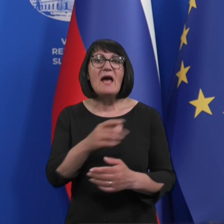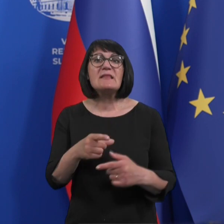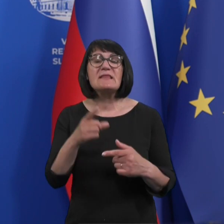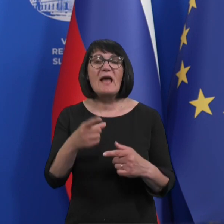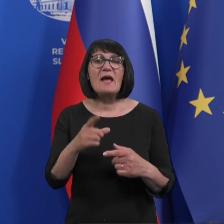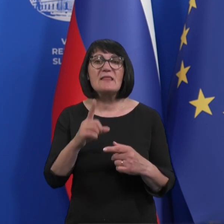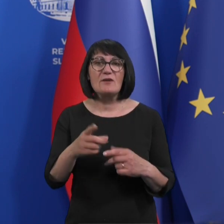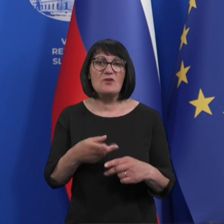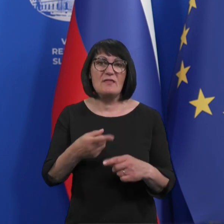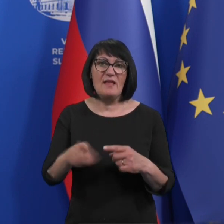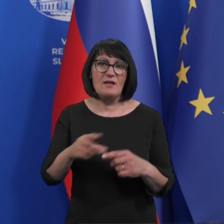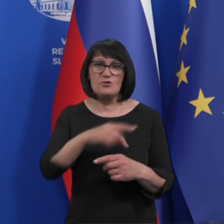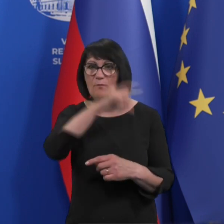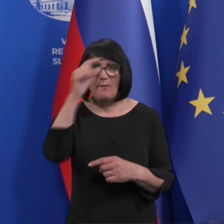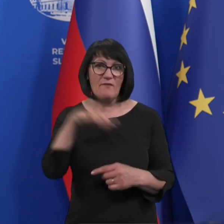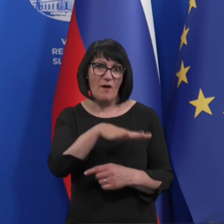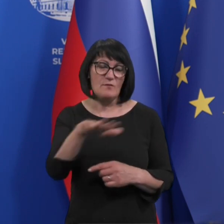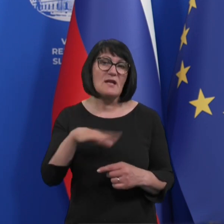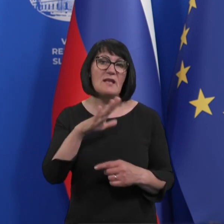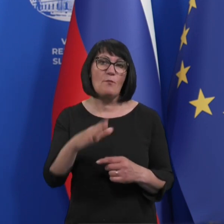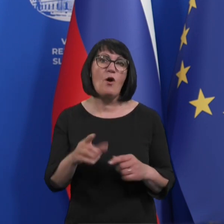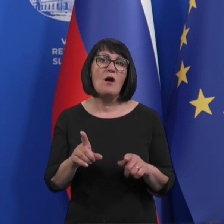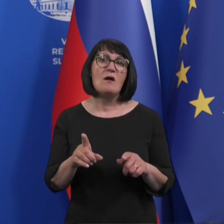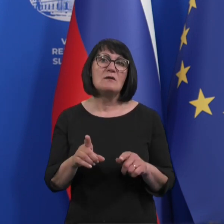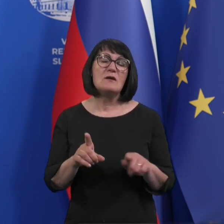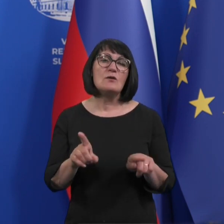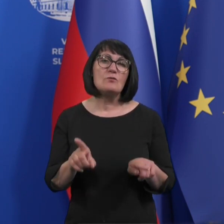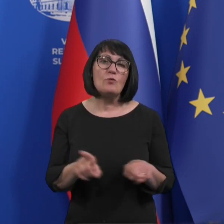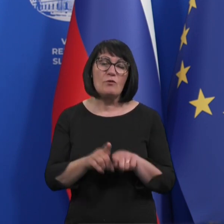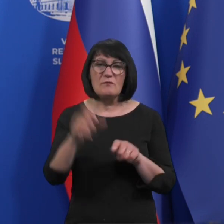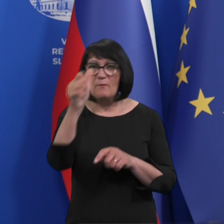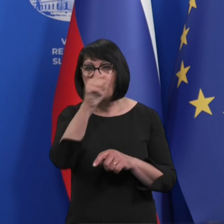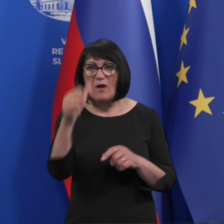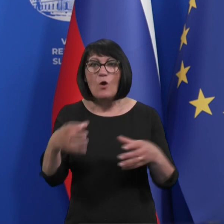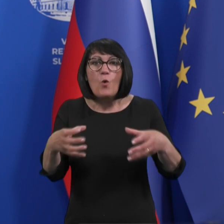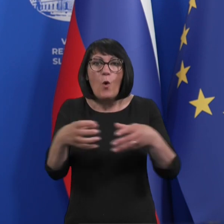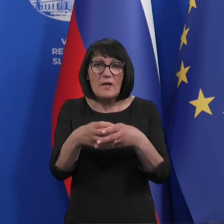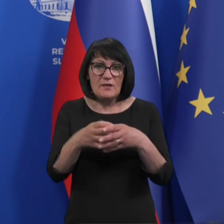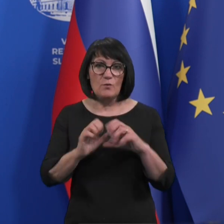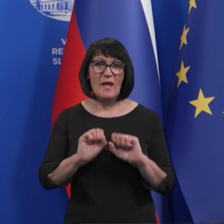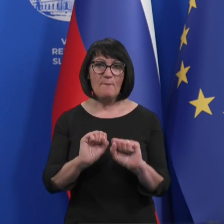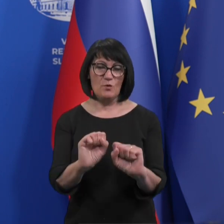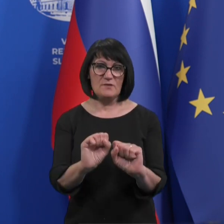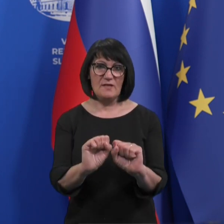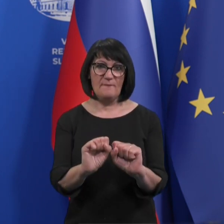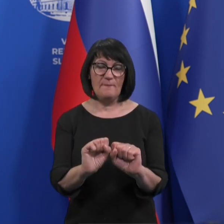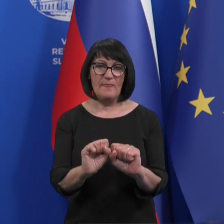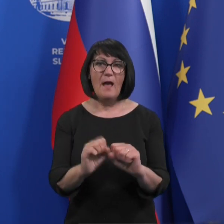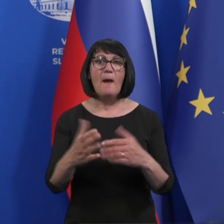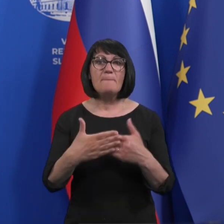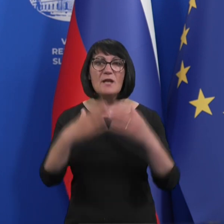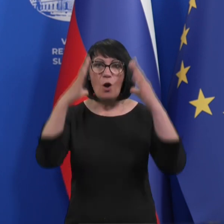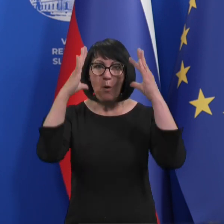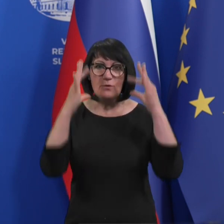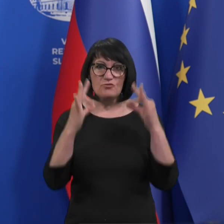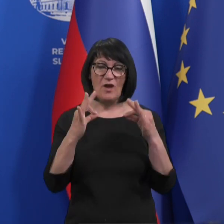takšen delež prebivalstva, da bo prišlo do tako imenovane kolektivne imunosti. Pri običajni, da